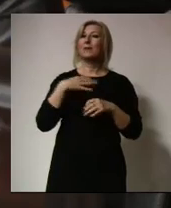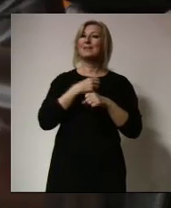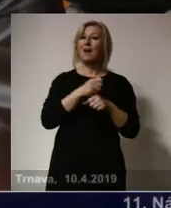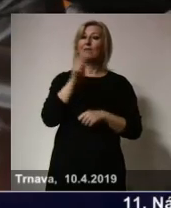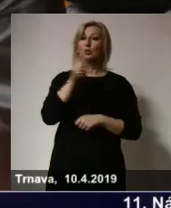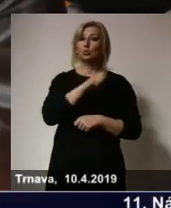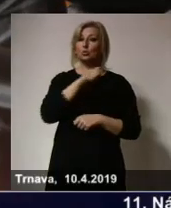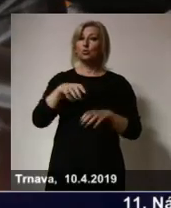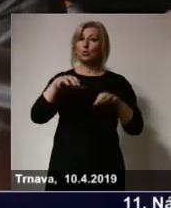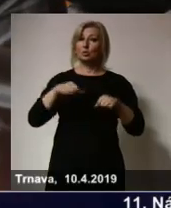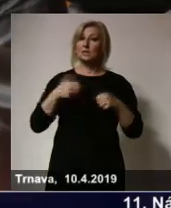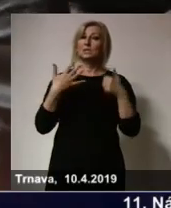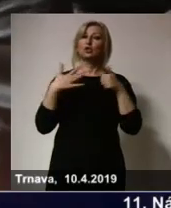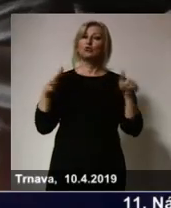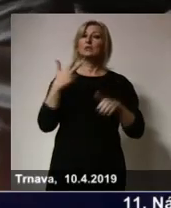číslo